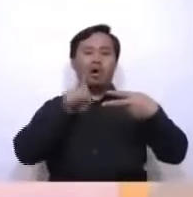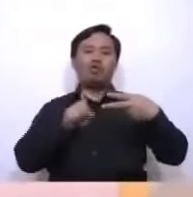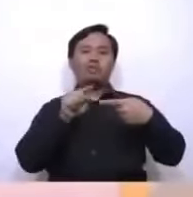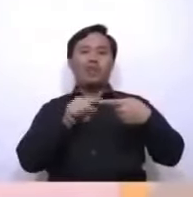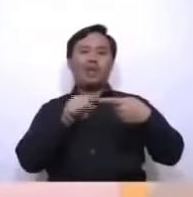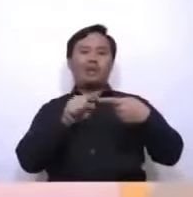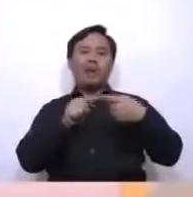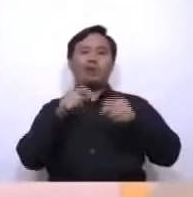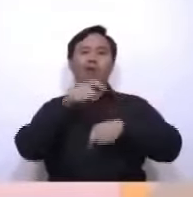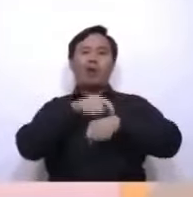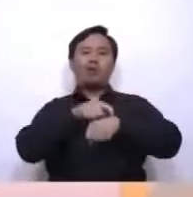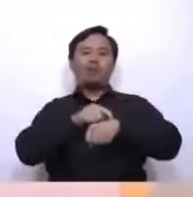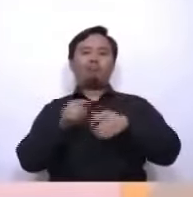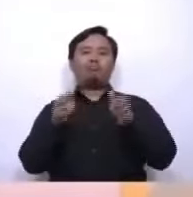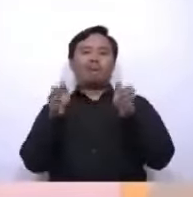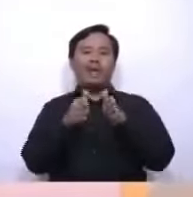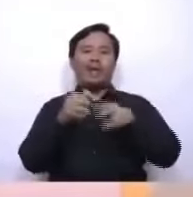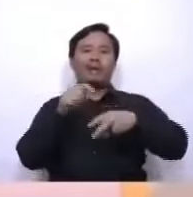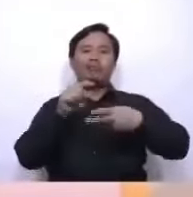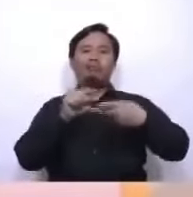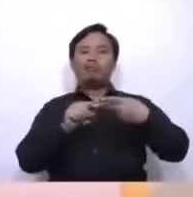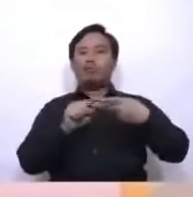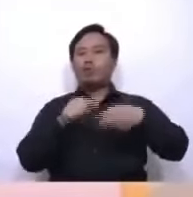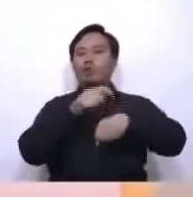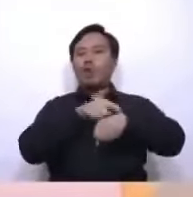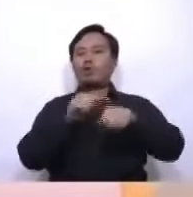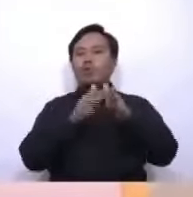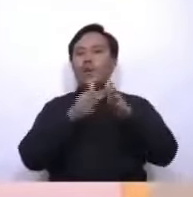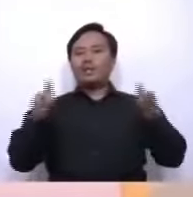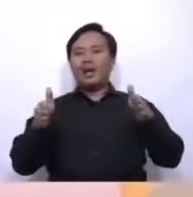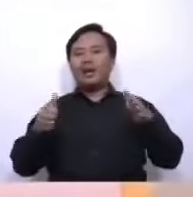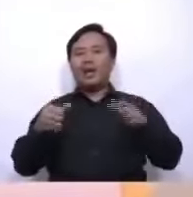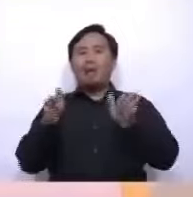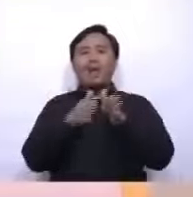kedua penanganan jangka pendek. Penanganan jangka pendek adalah